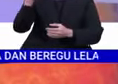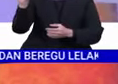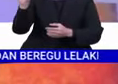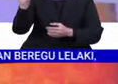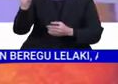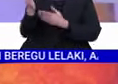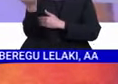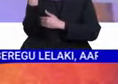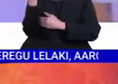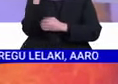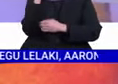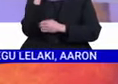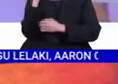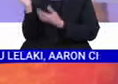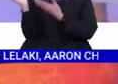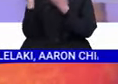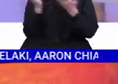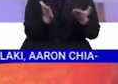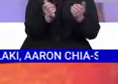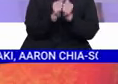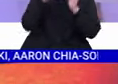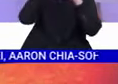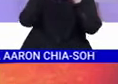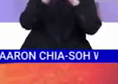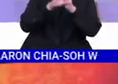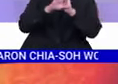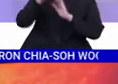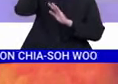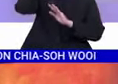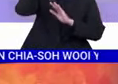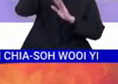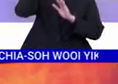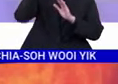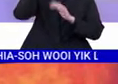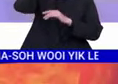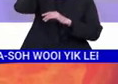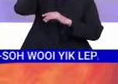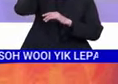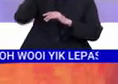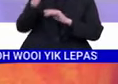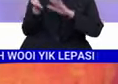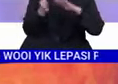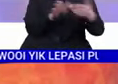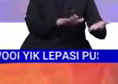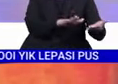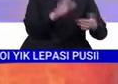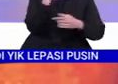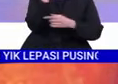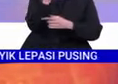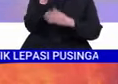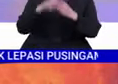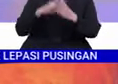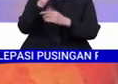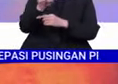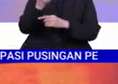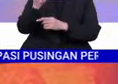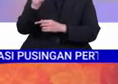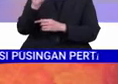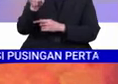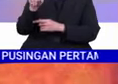masyi tadi membawa bersama gambar layarham Bapaknya Papanya Muhammad Zaini meninggal dunia pada 16 Januari